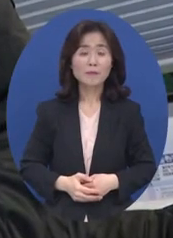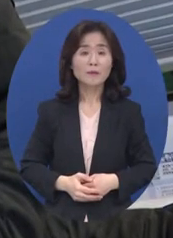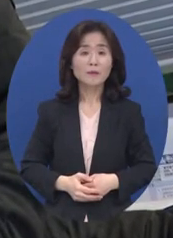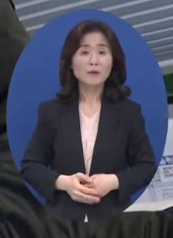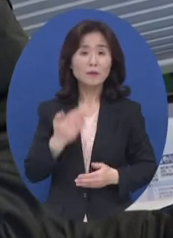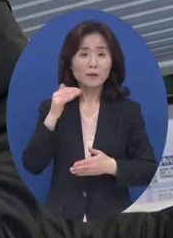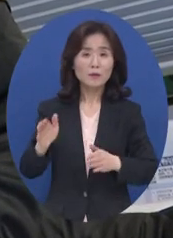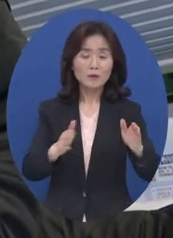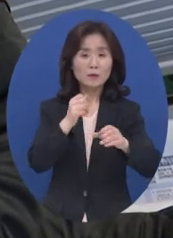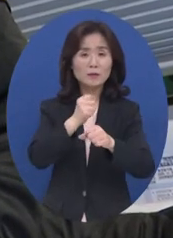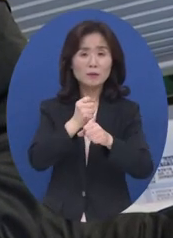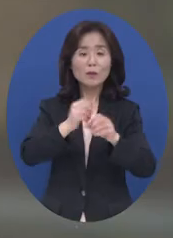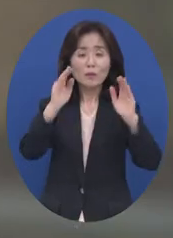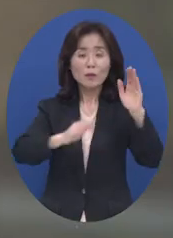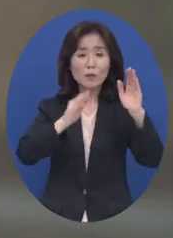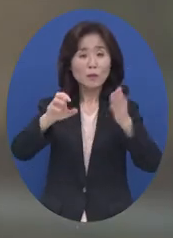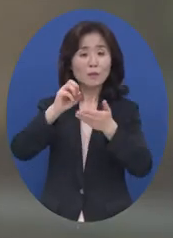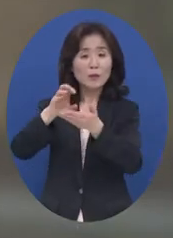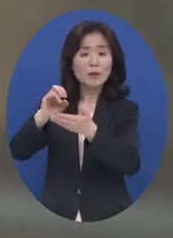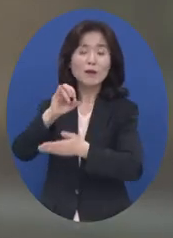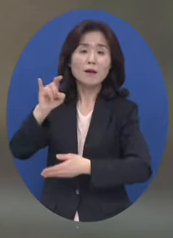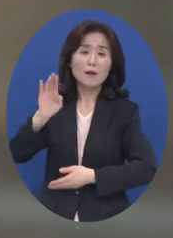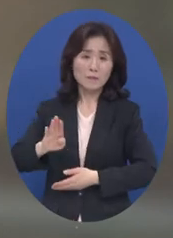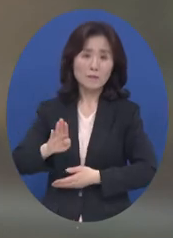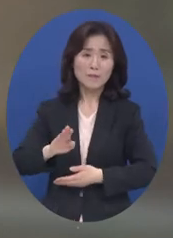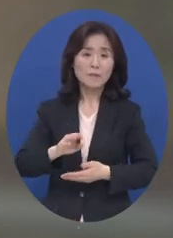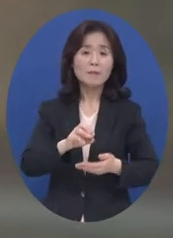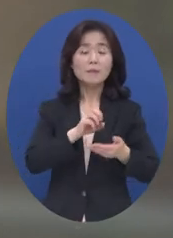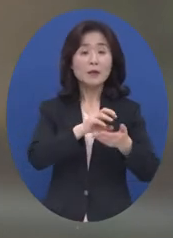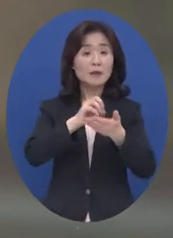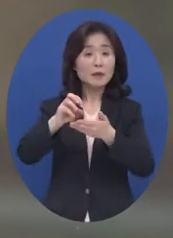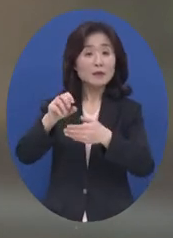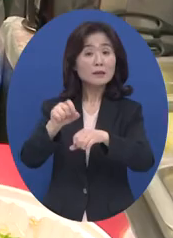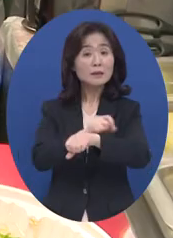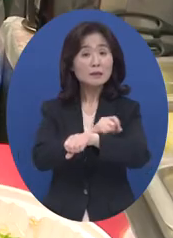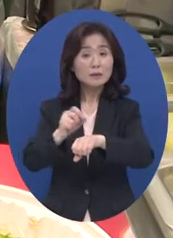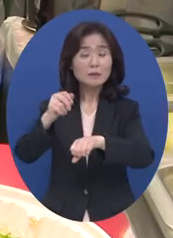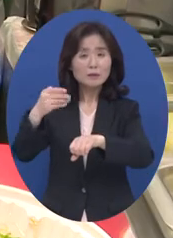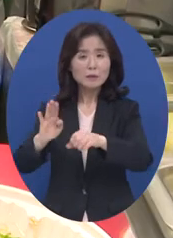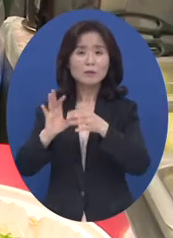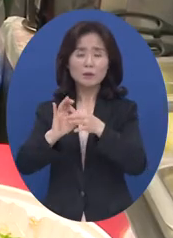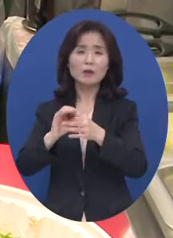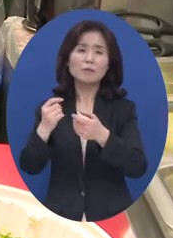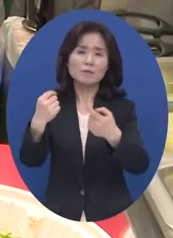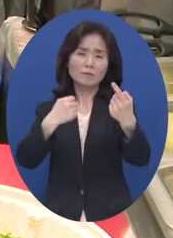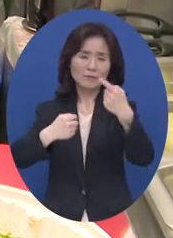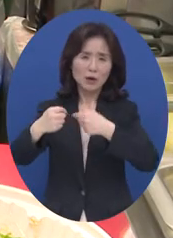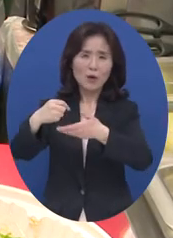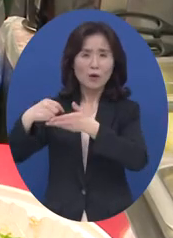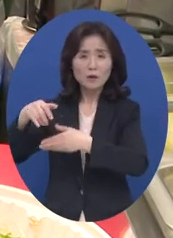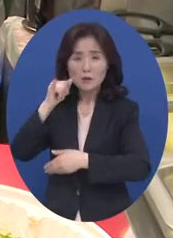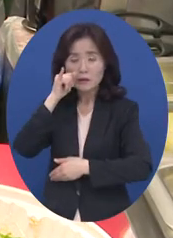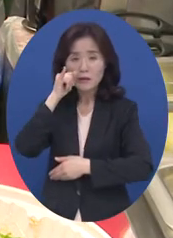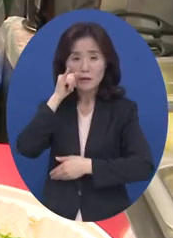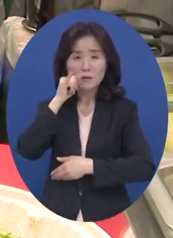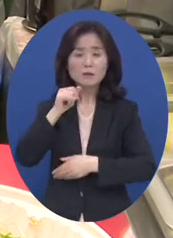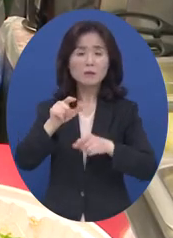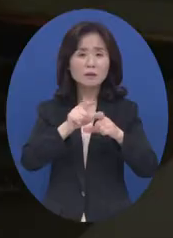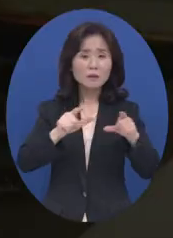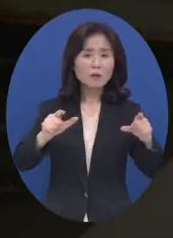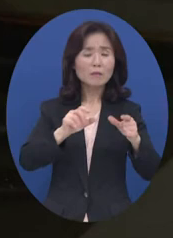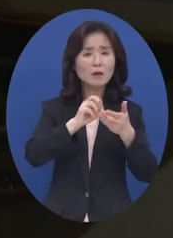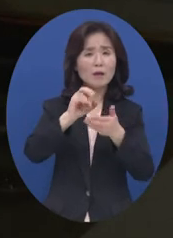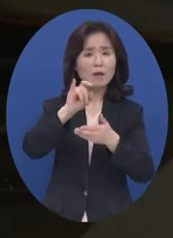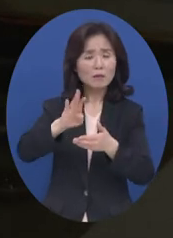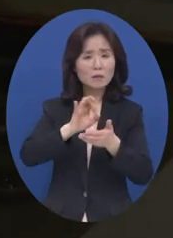이번 건은 경기도가 만든 공공 배달앱, 배달특급을 통해 접수된 주문. 민간 배달앱을 사용하다 높은